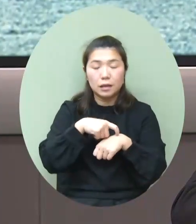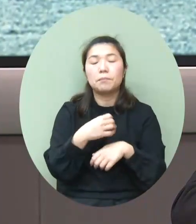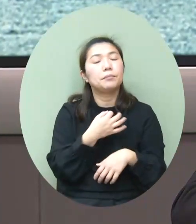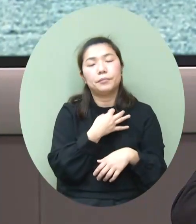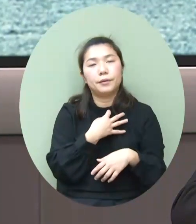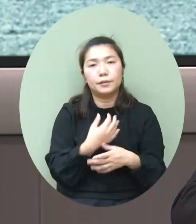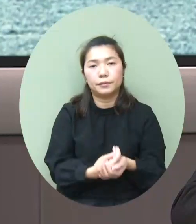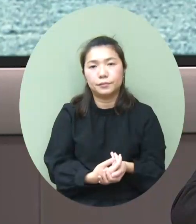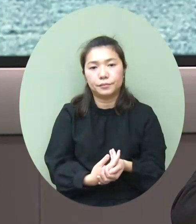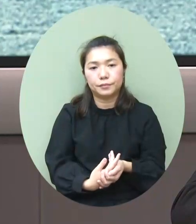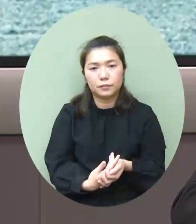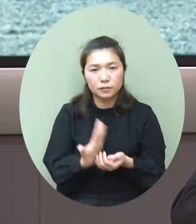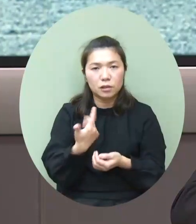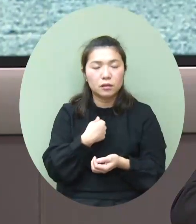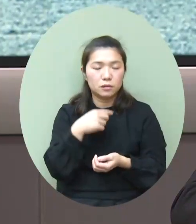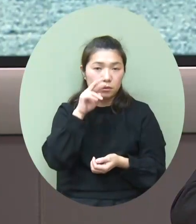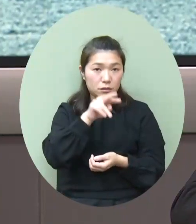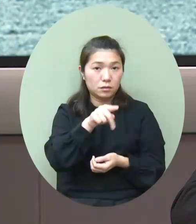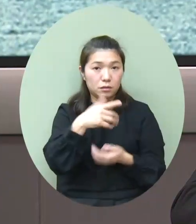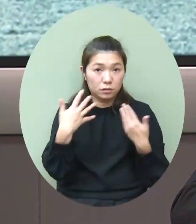定细节。